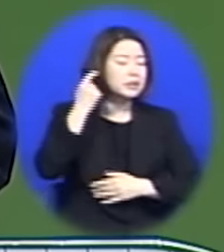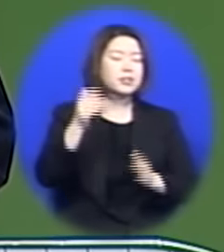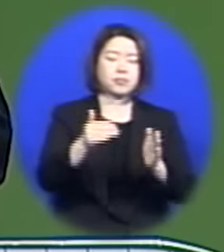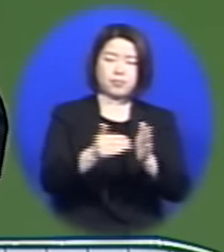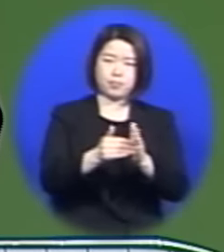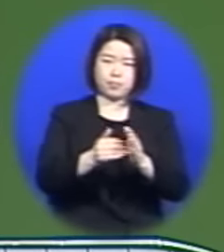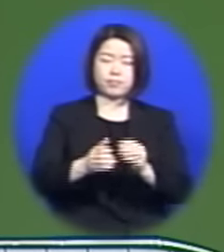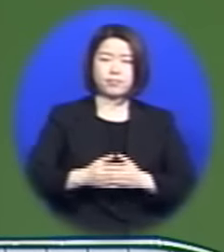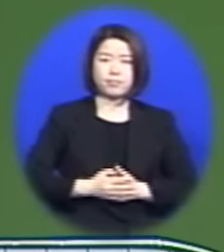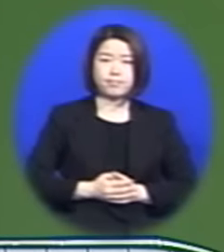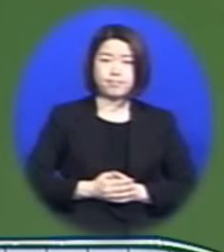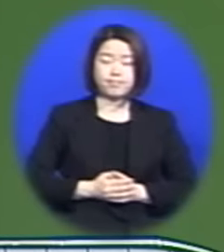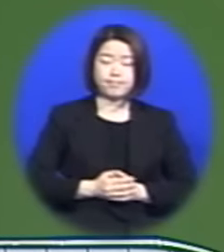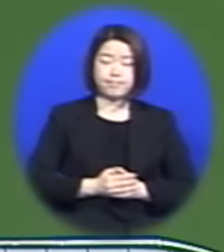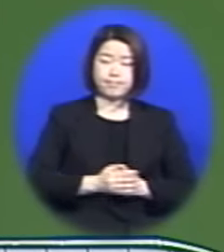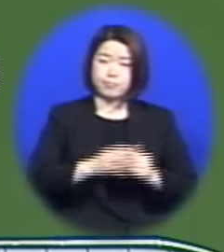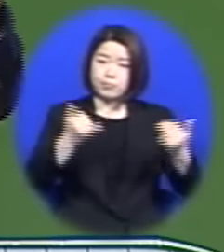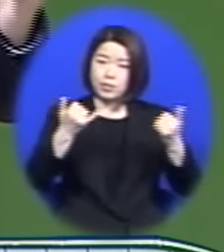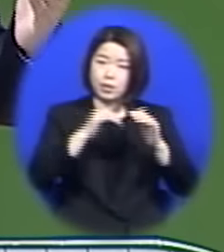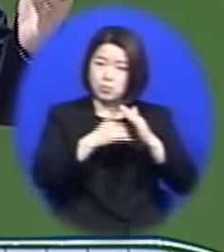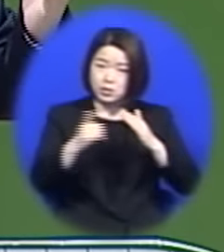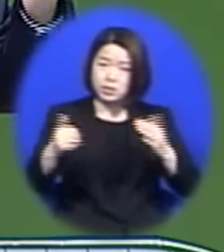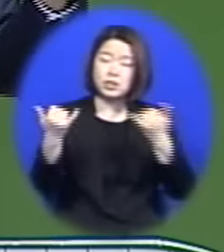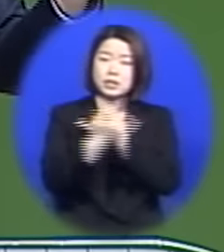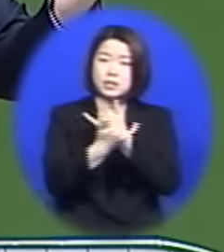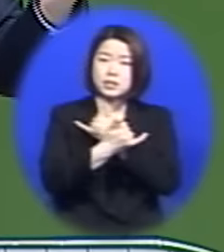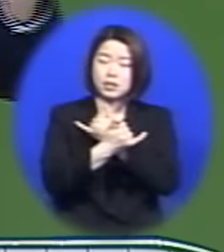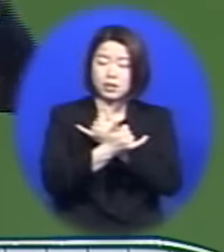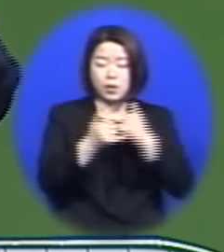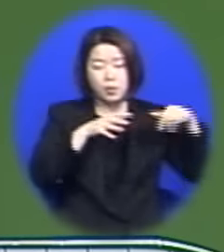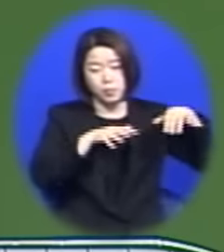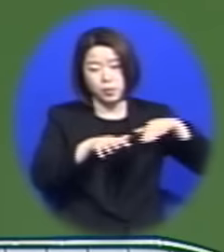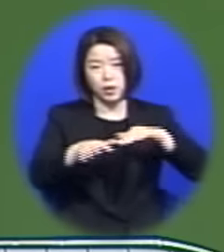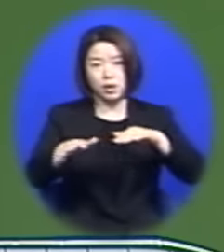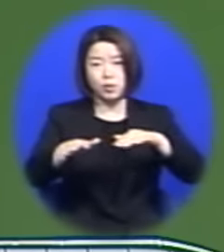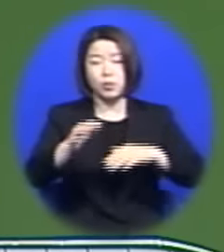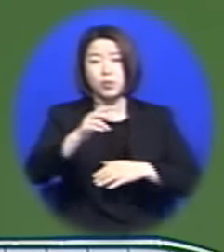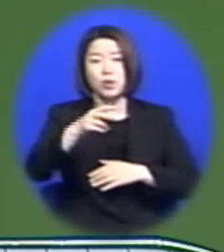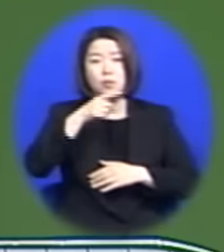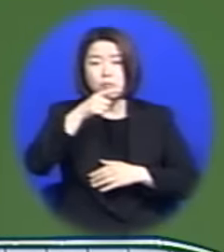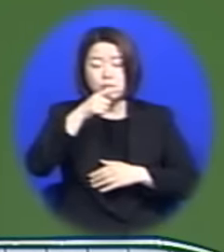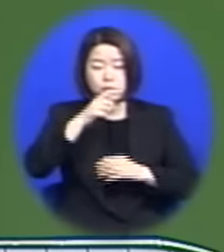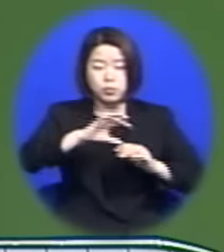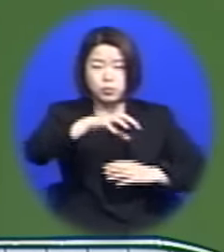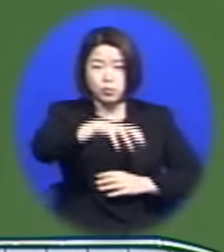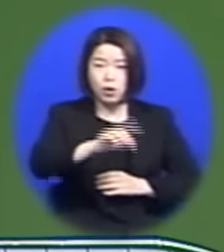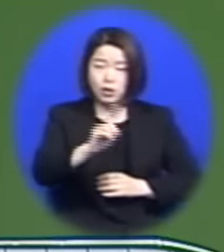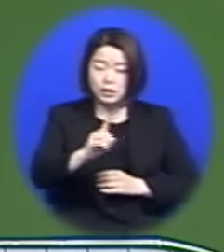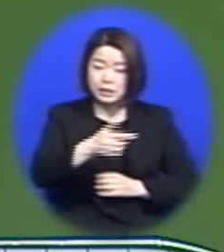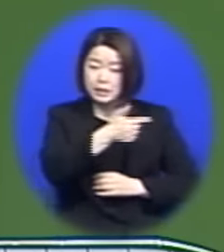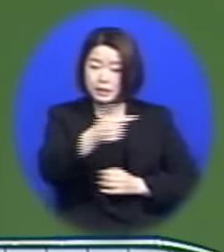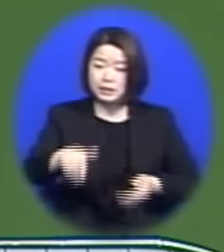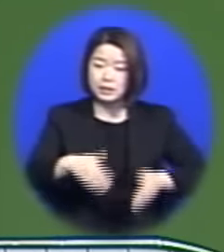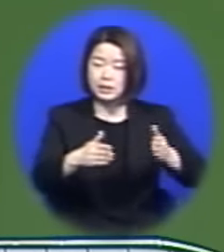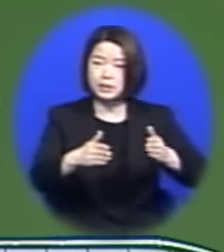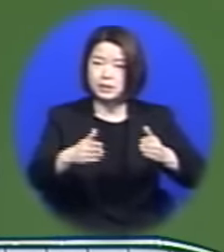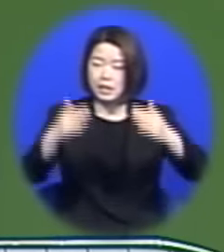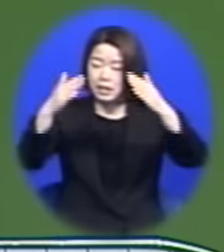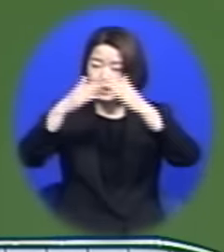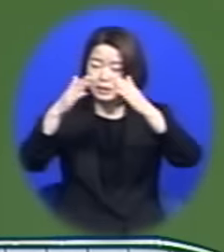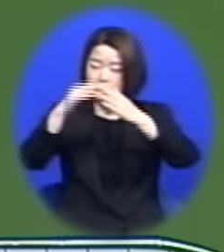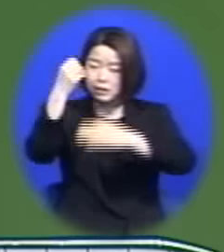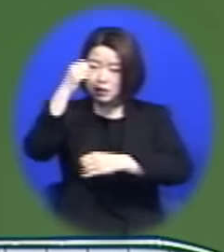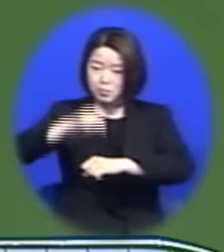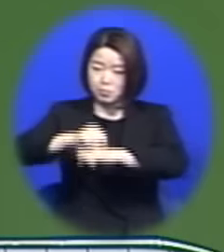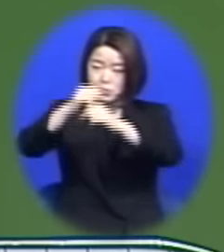들었어요 일가 친척들이 다 함께 내려오다가 수원 근처에 있는 어느 큰 길가에 창고에 들어가서